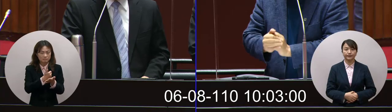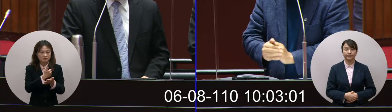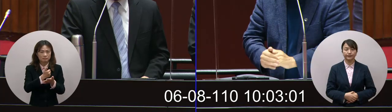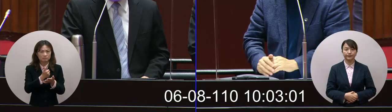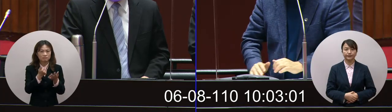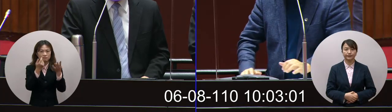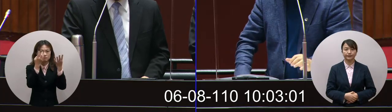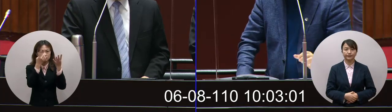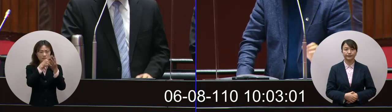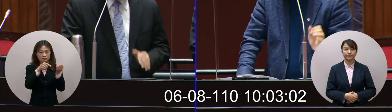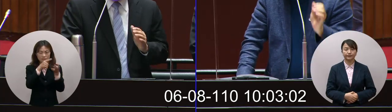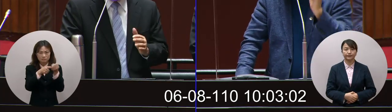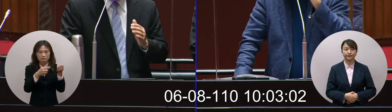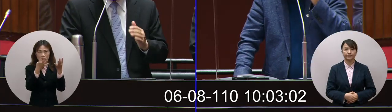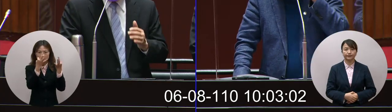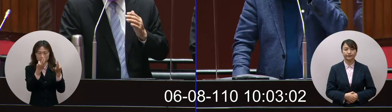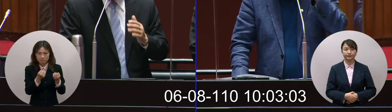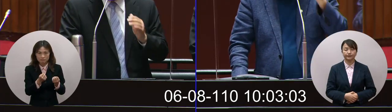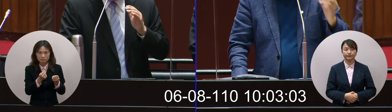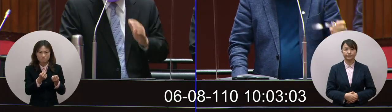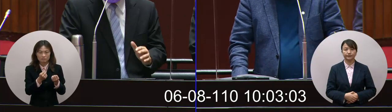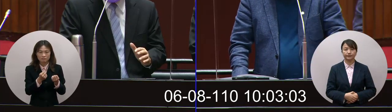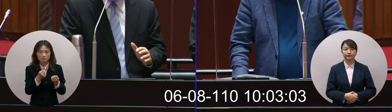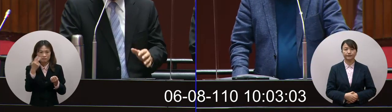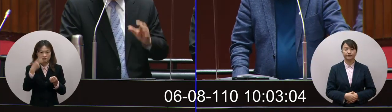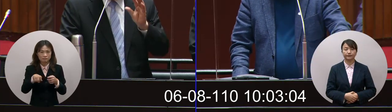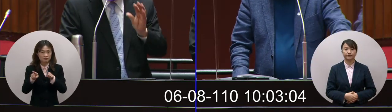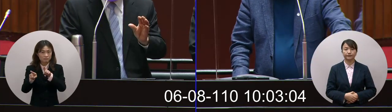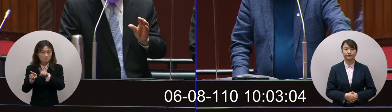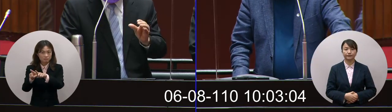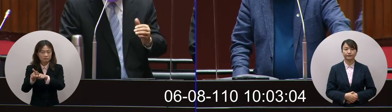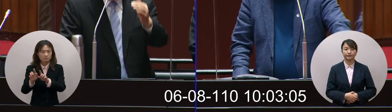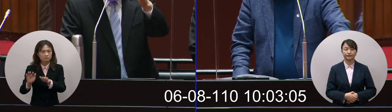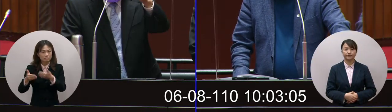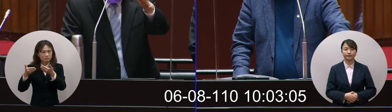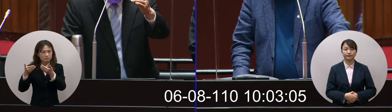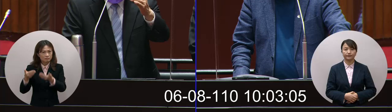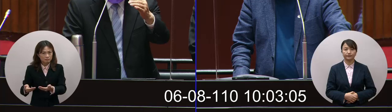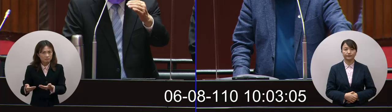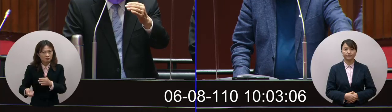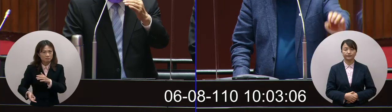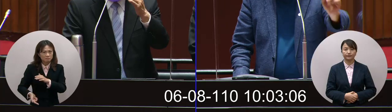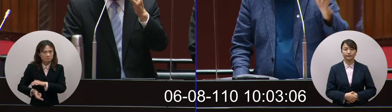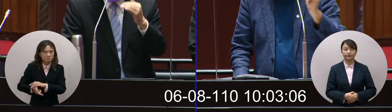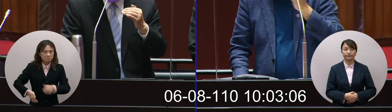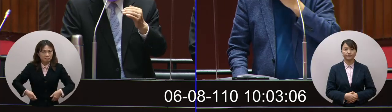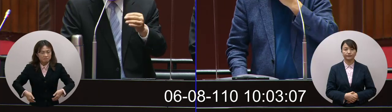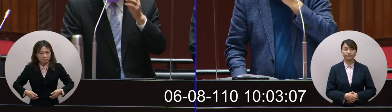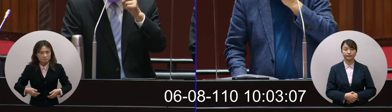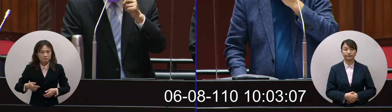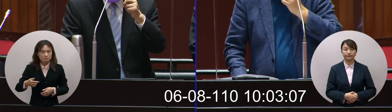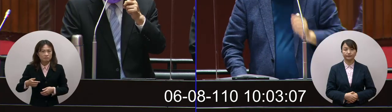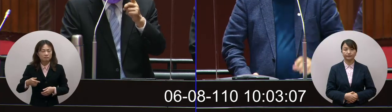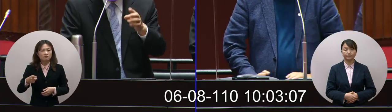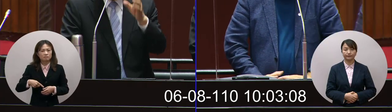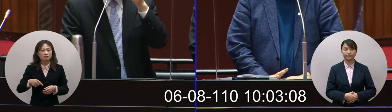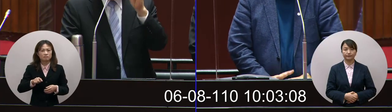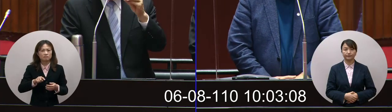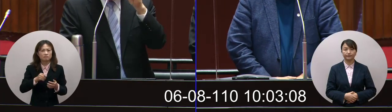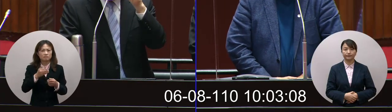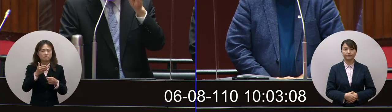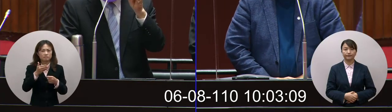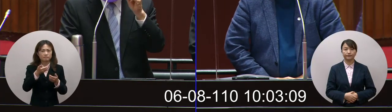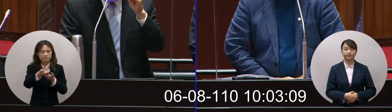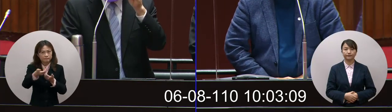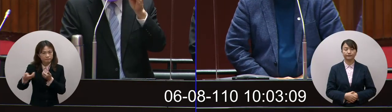量啊，以轻重缓急的需要。咱有一波一波在做，啊，有当时啊，即